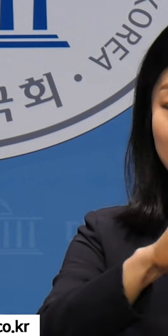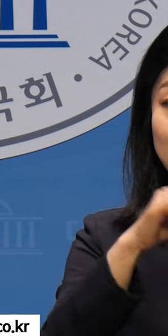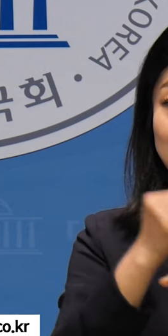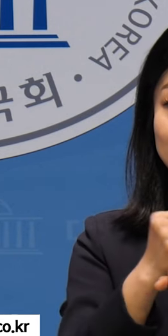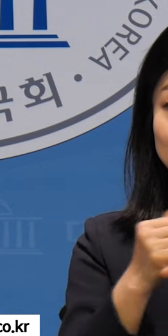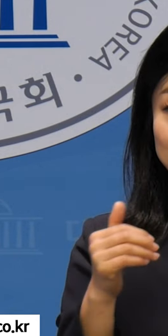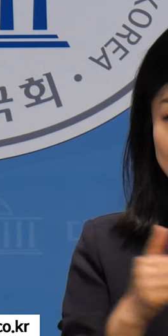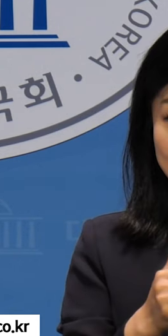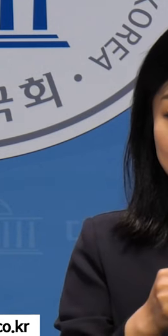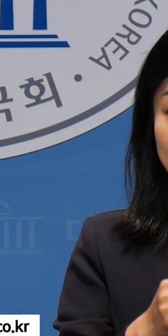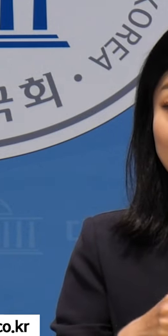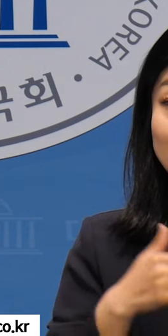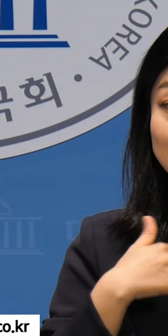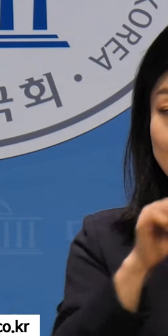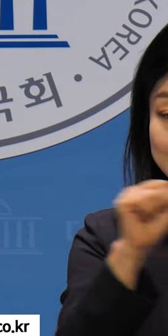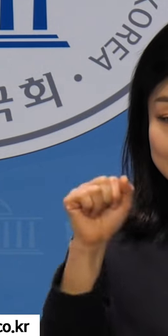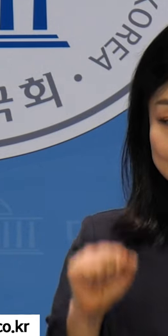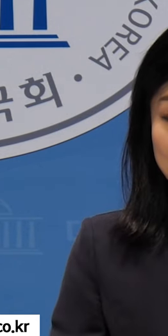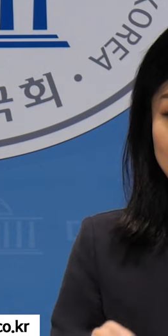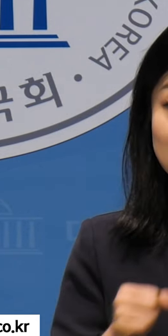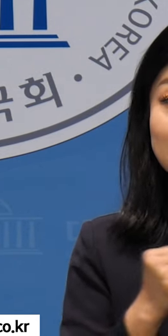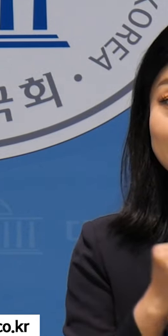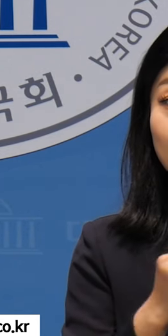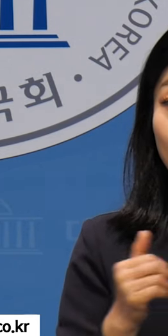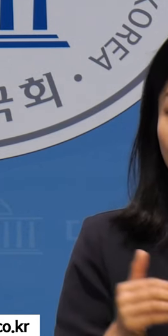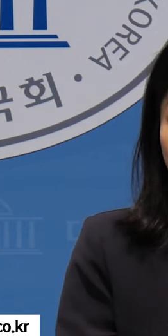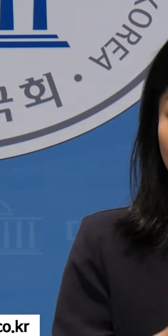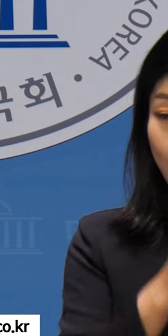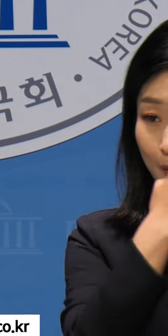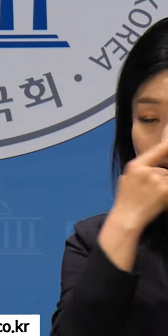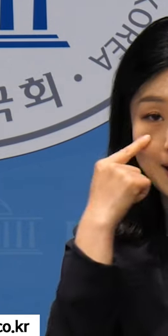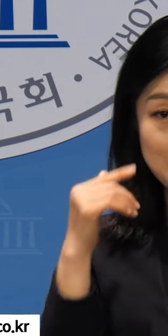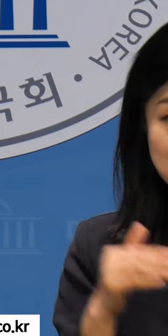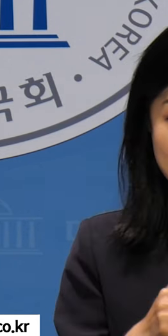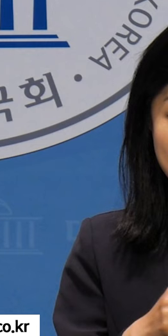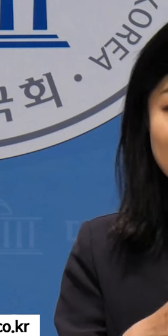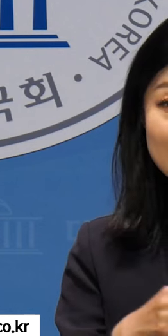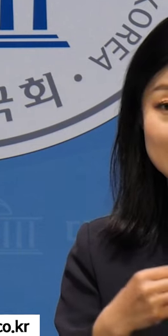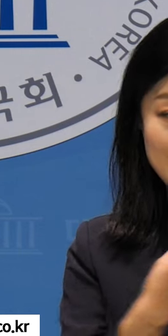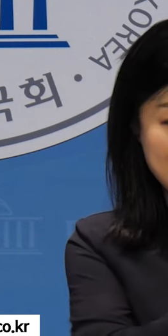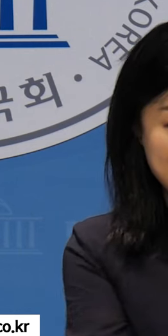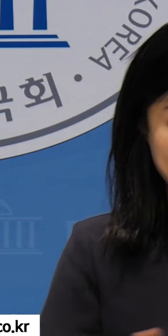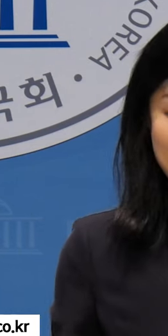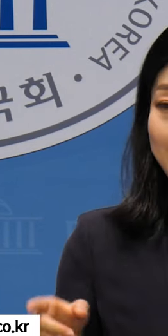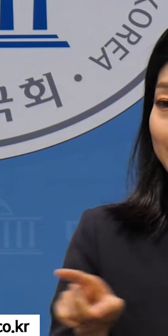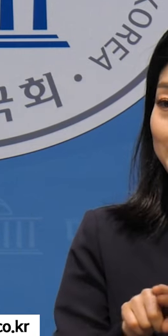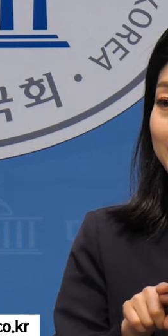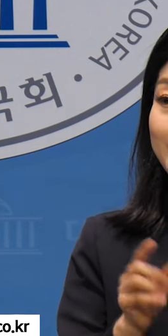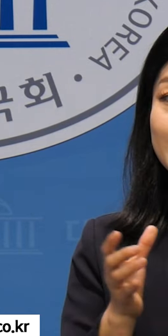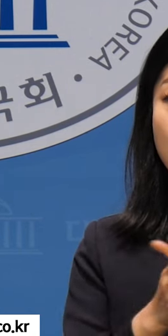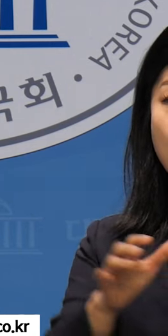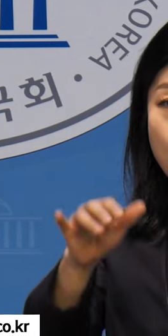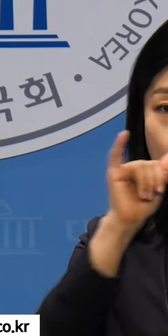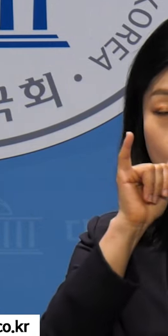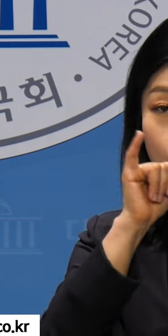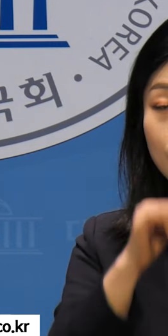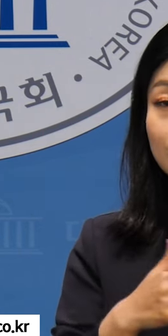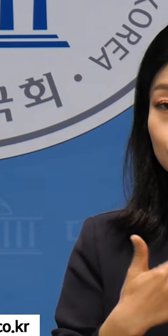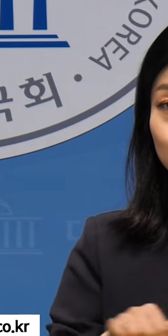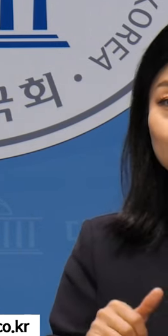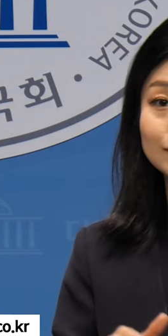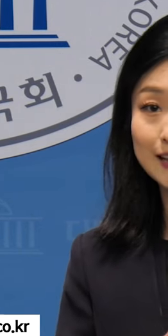이미 구축하였고 검증되었고 함께할 수 있는 수많은 동지들이 있습니다. 그렇기에 다섯